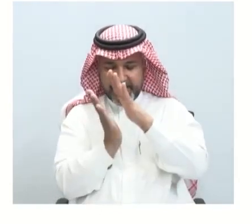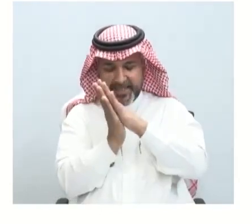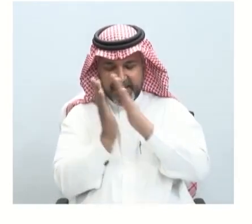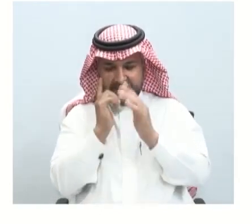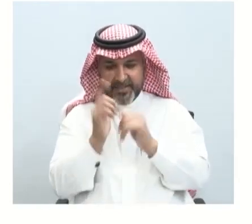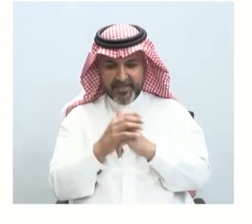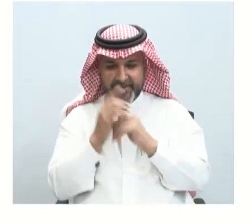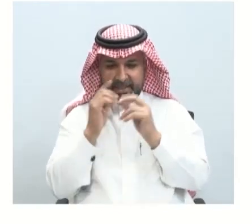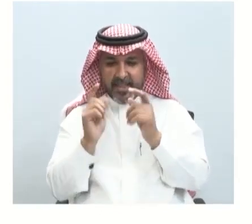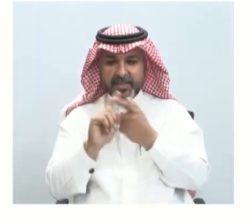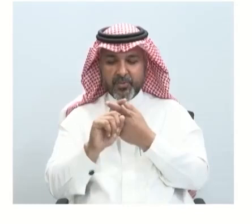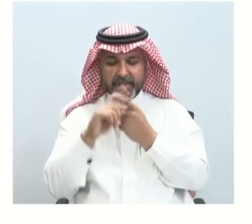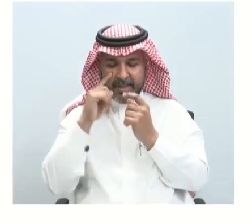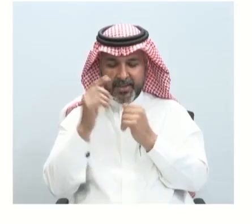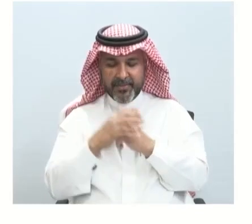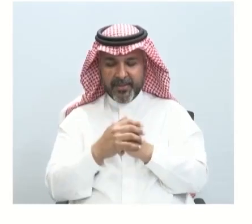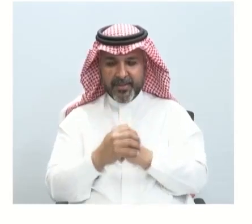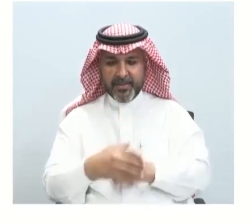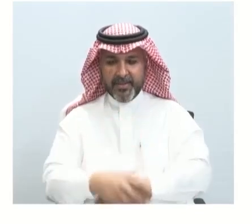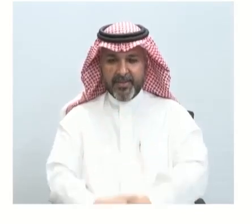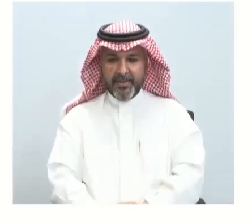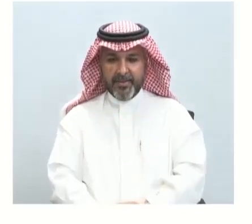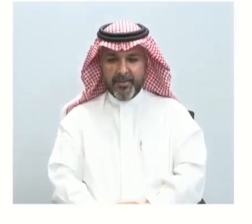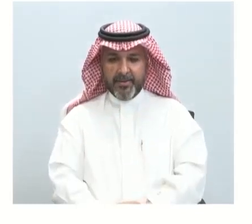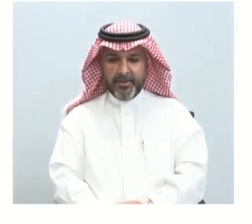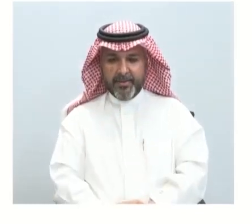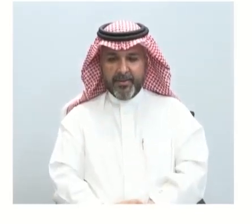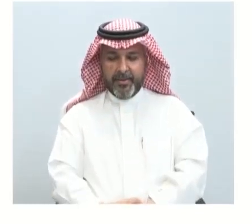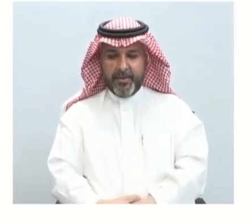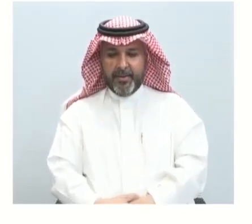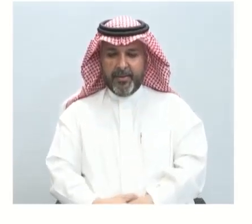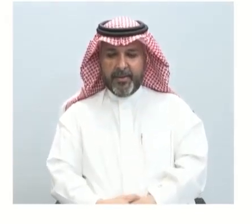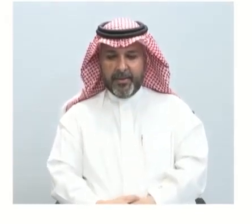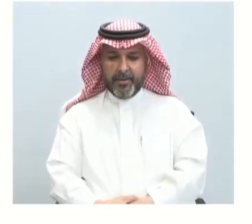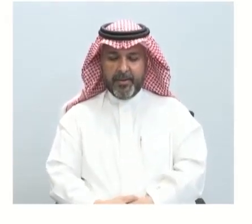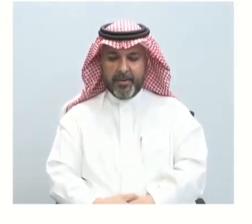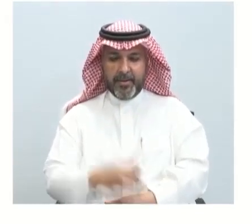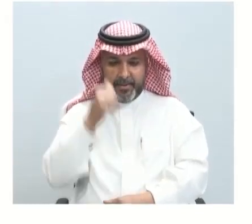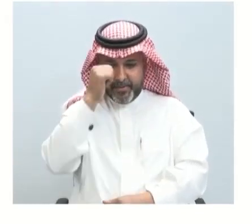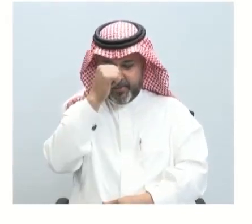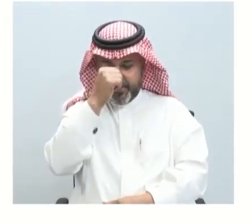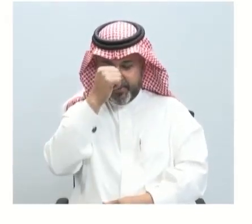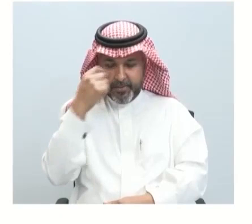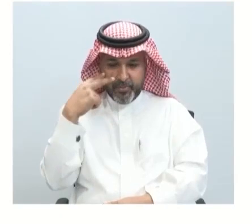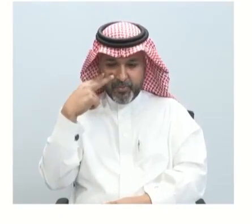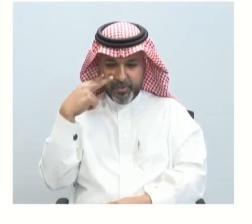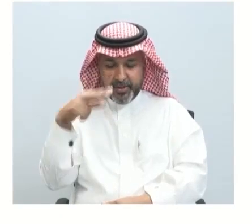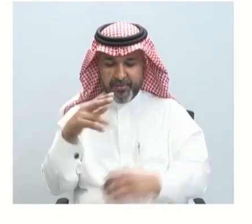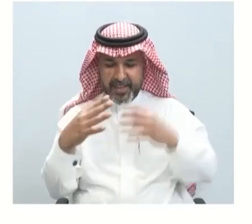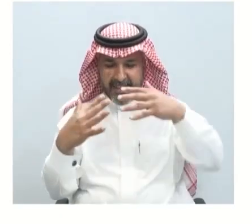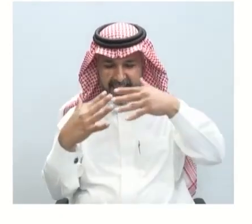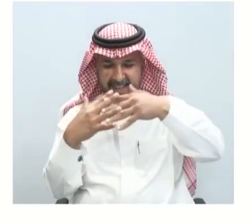هنا نشاهد ازواج متماثله هنالك زوج من الكروموسومات المتضاعفه التقوا مثل ما ذكرنا هذه الكروموسومات